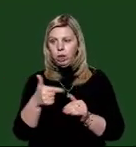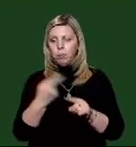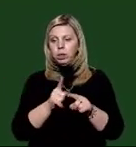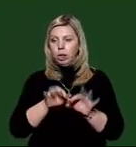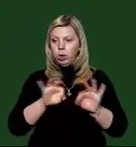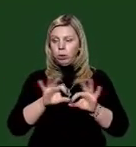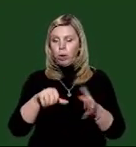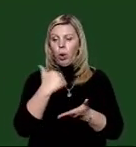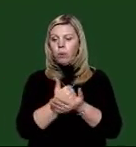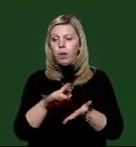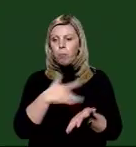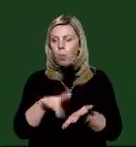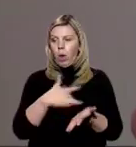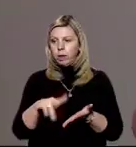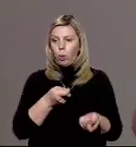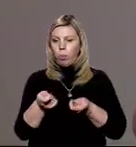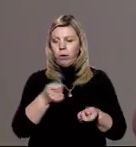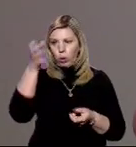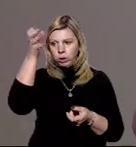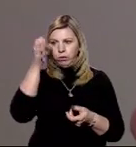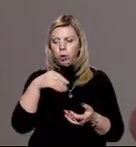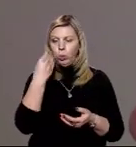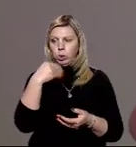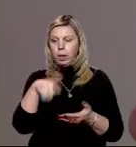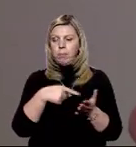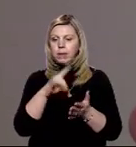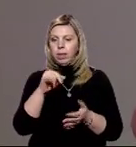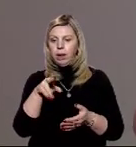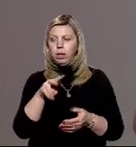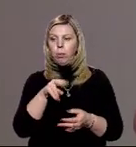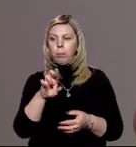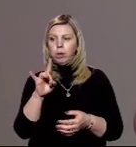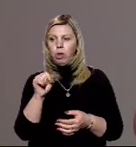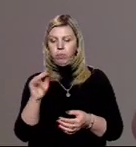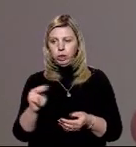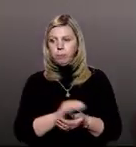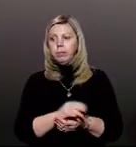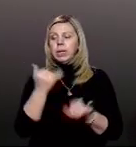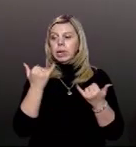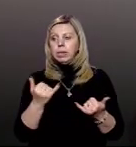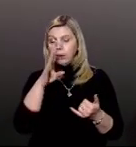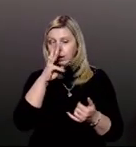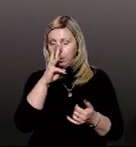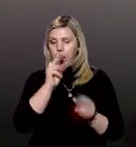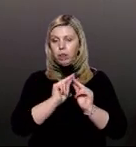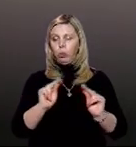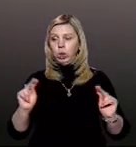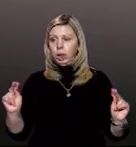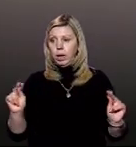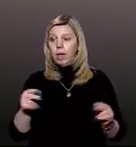Про це розповіла головна бухгалтерка управління освіти Ужгородської міськради Любов Брензович. Це заробітна плата